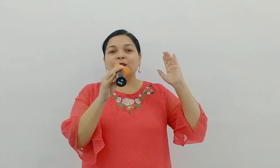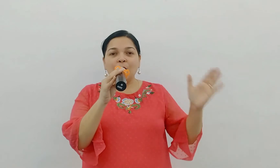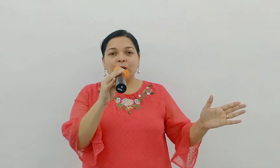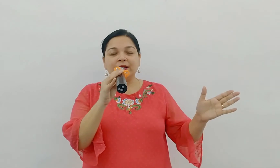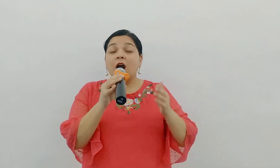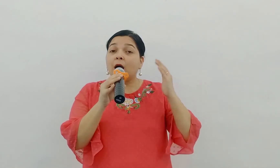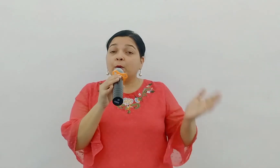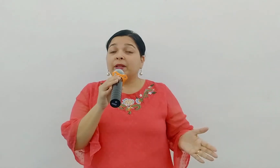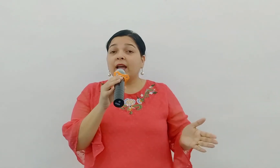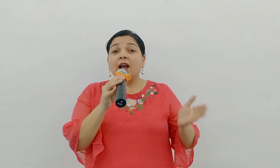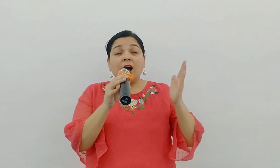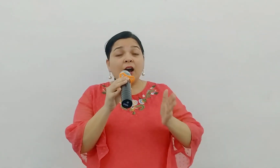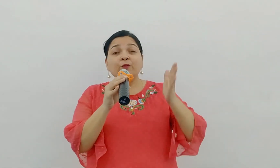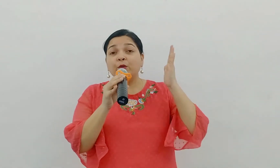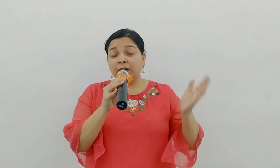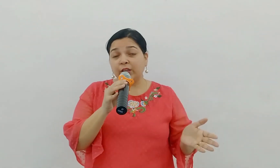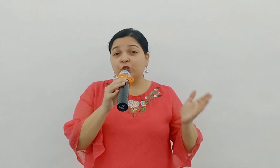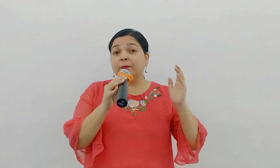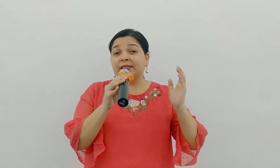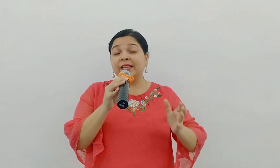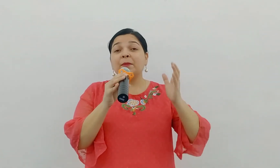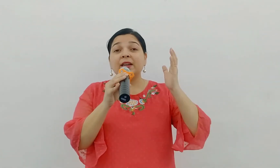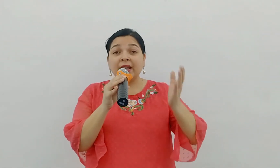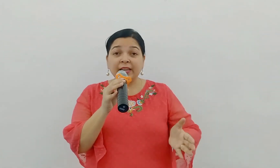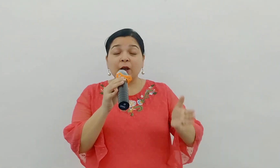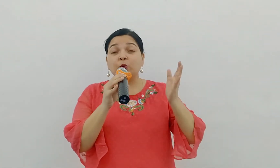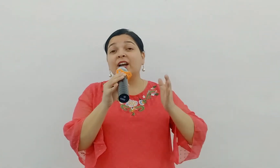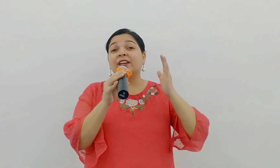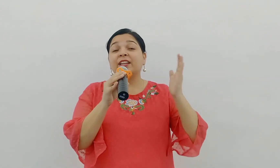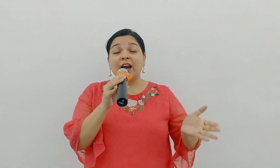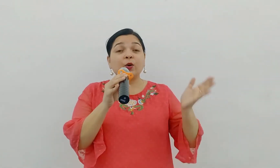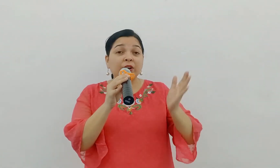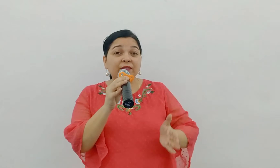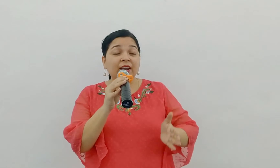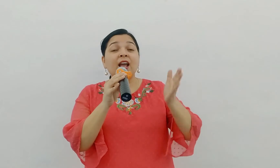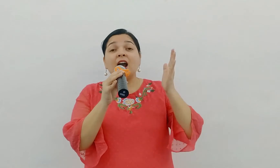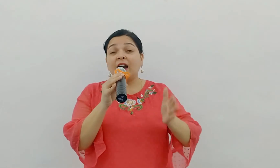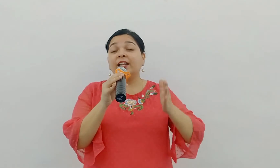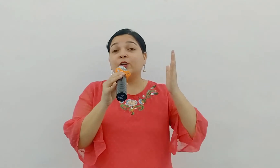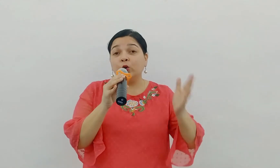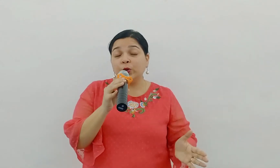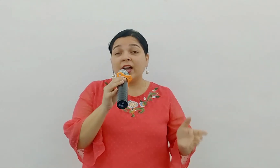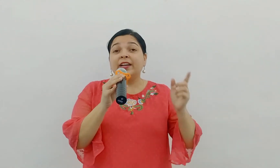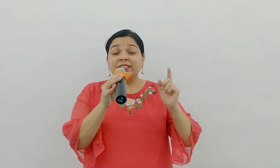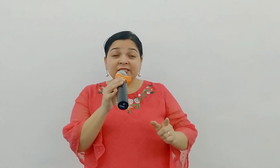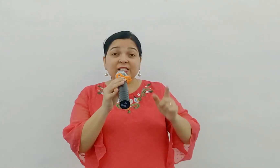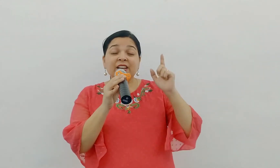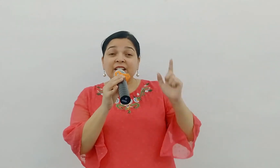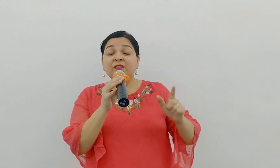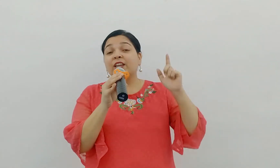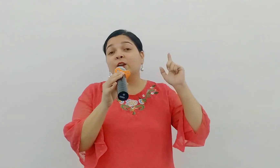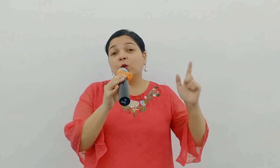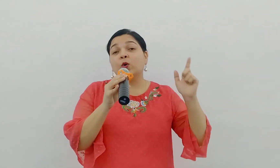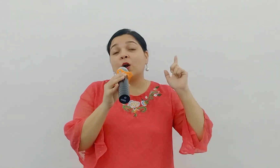द लॉर्ड। आपको पता है, हर वो व्यक्ति जो मसीह में नहीं है, उनका न्याय होने वाला है। हालेलुया। जिस तरह